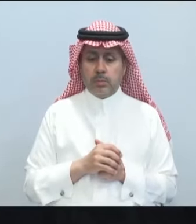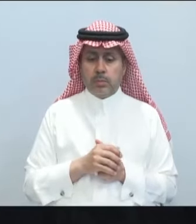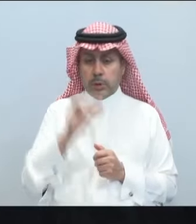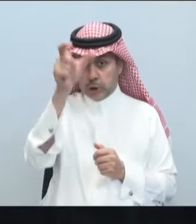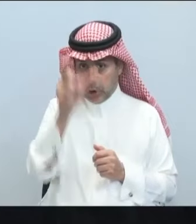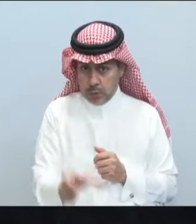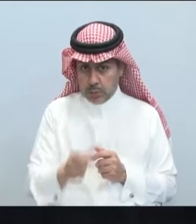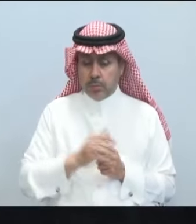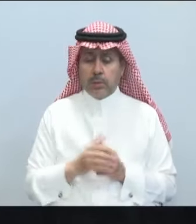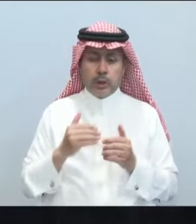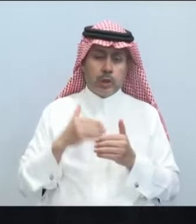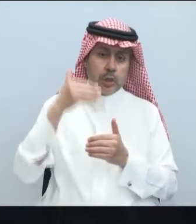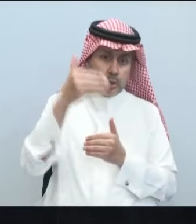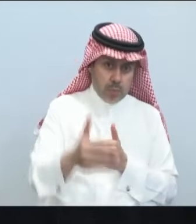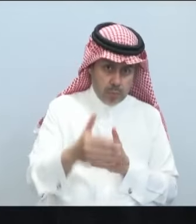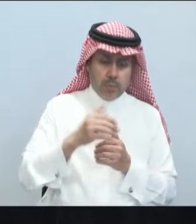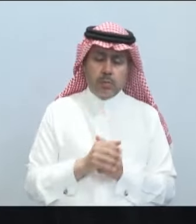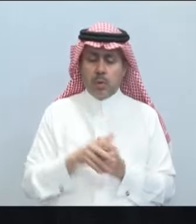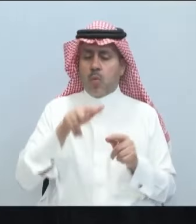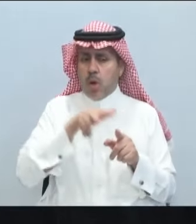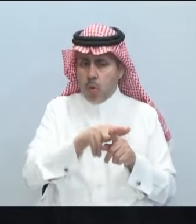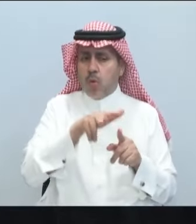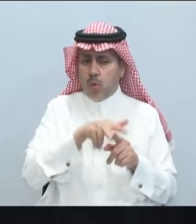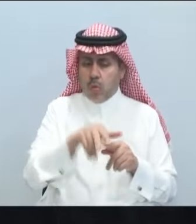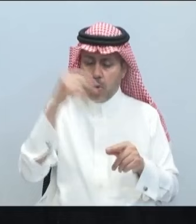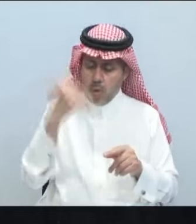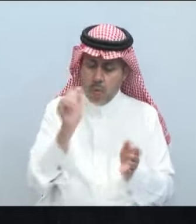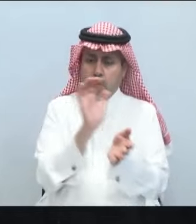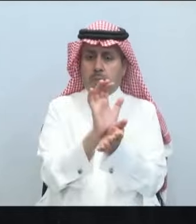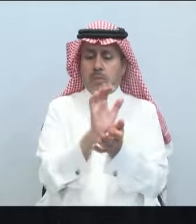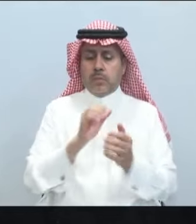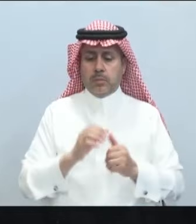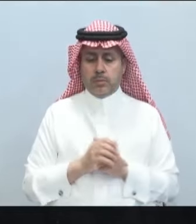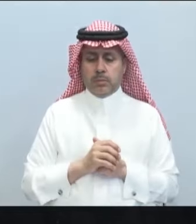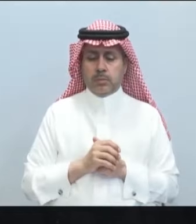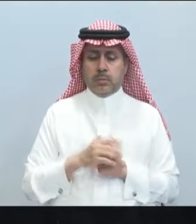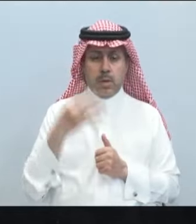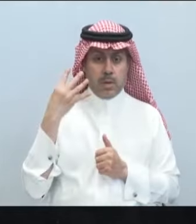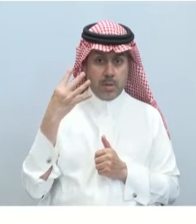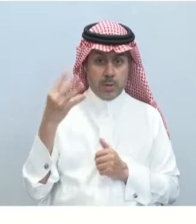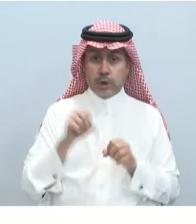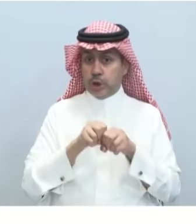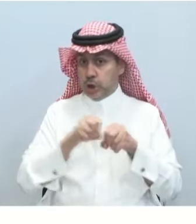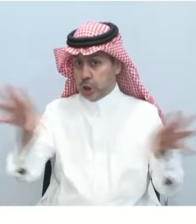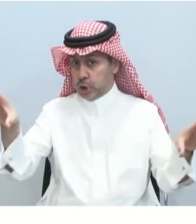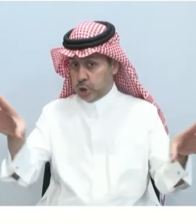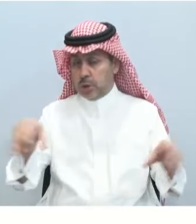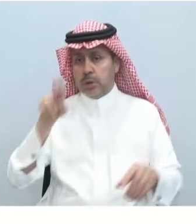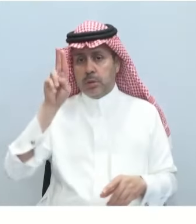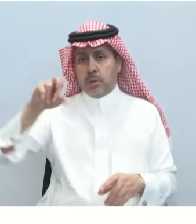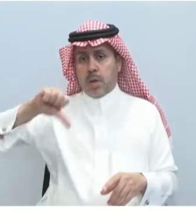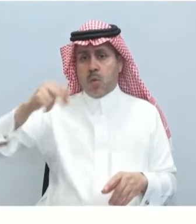الاشخاص الذين يتجاوزون ويؤذون الاخرين رابعا نشر التوعيه